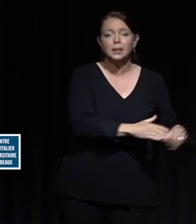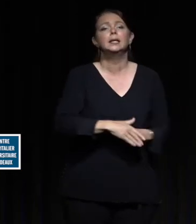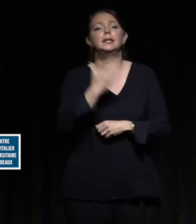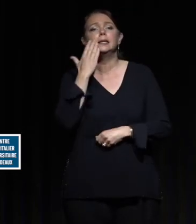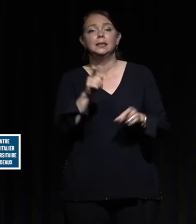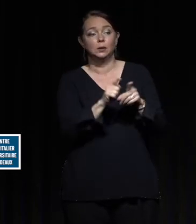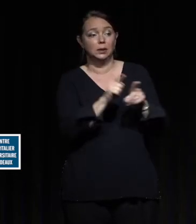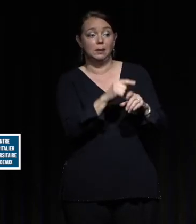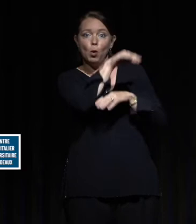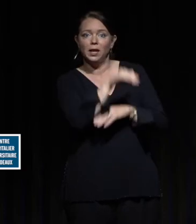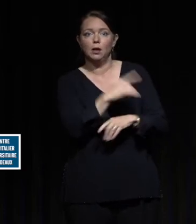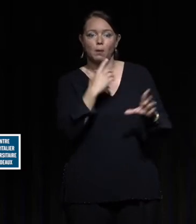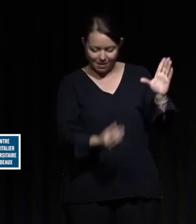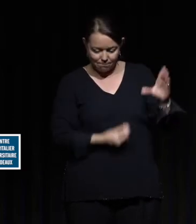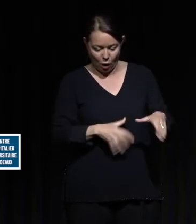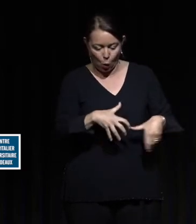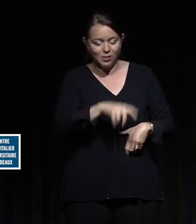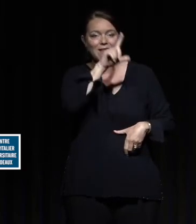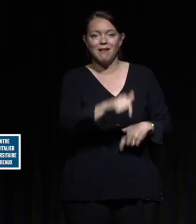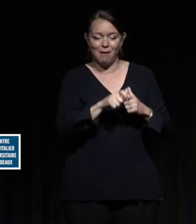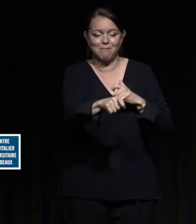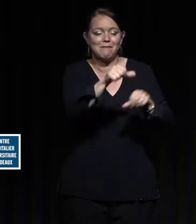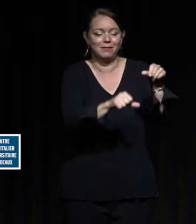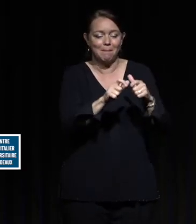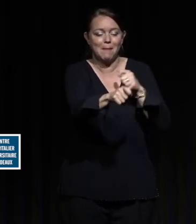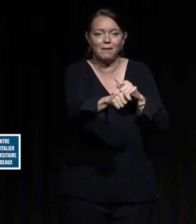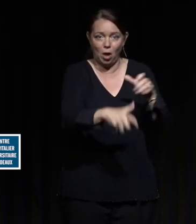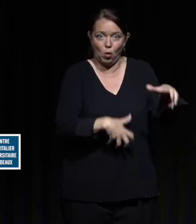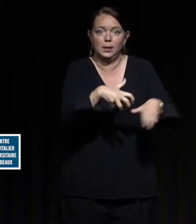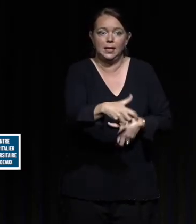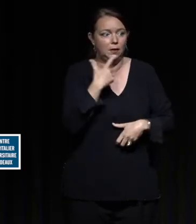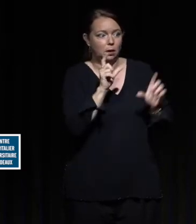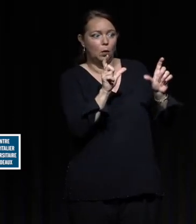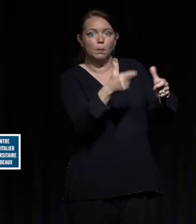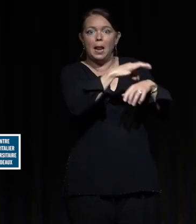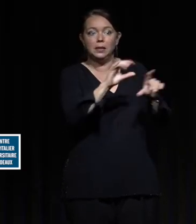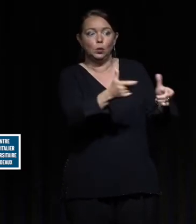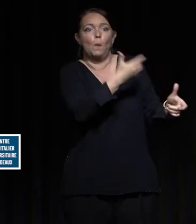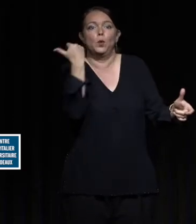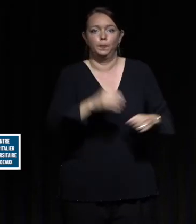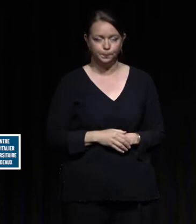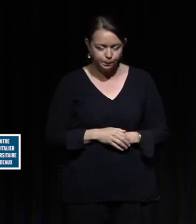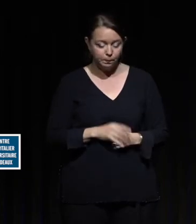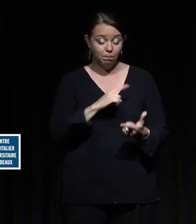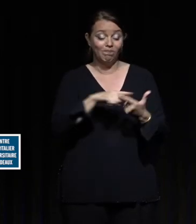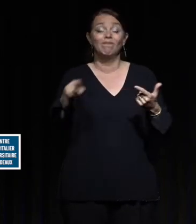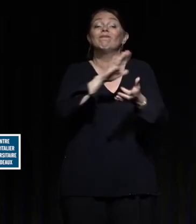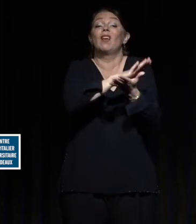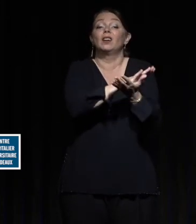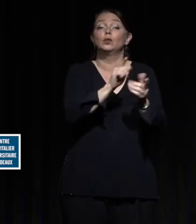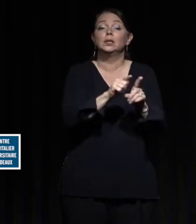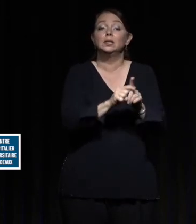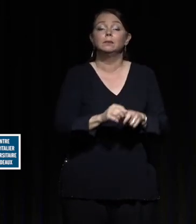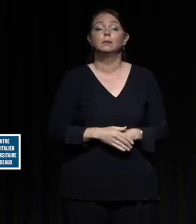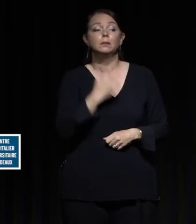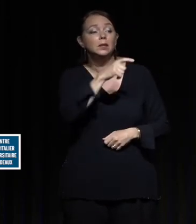une grossesse en post-opératoire, ça veut dire que la maladie a été mieux contrôlée, mieux gérée. L'âge, c'est sûr aussi que si vous êtes